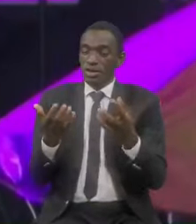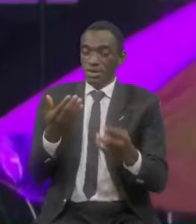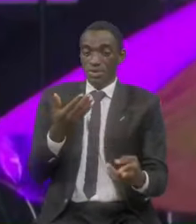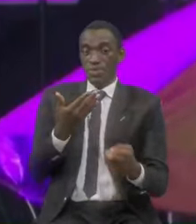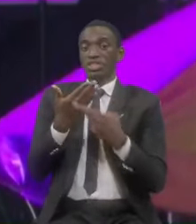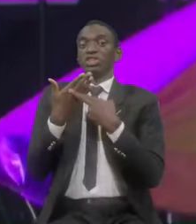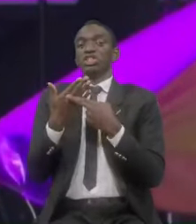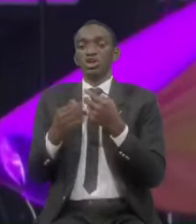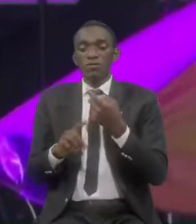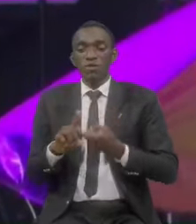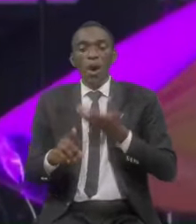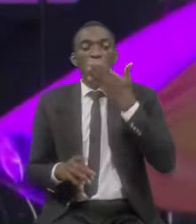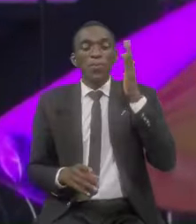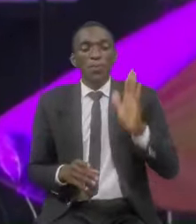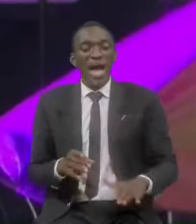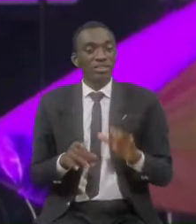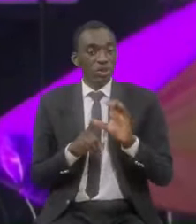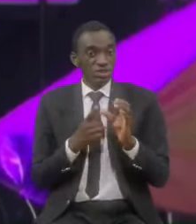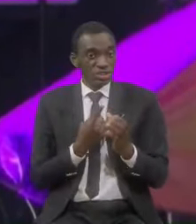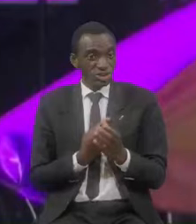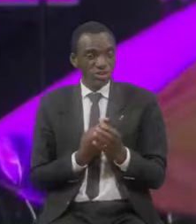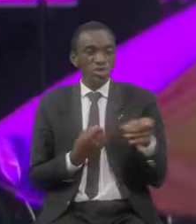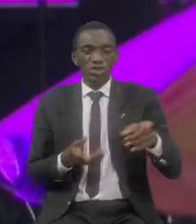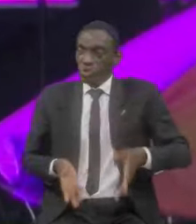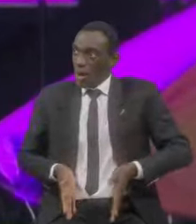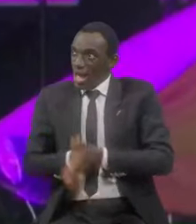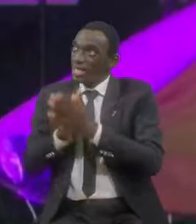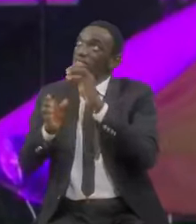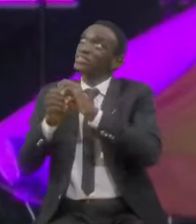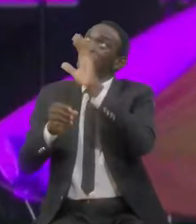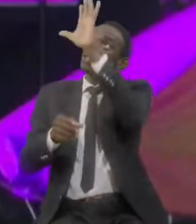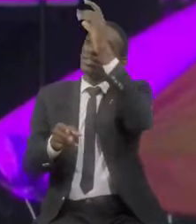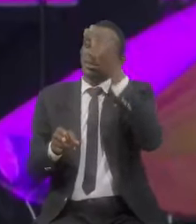d'une mauvaise condition que nous demandons en son nom,